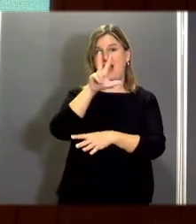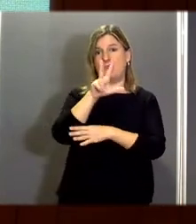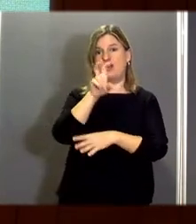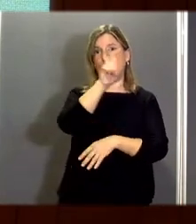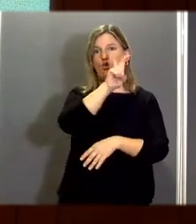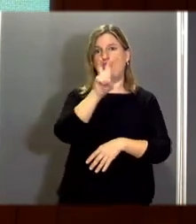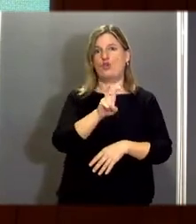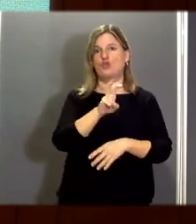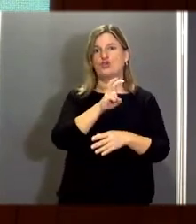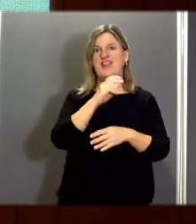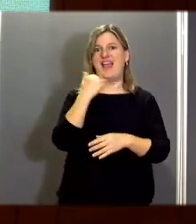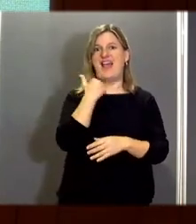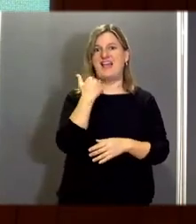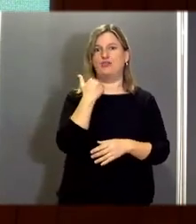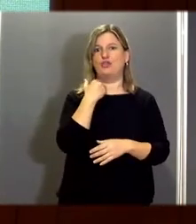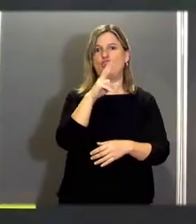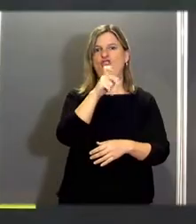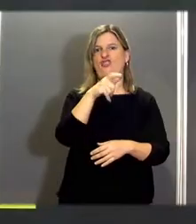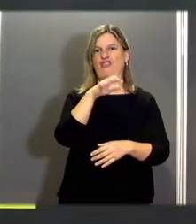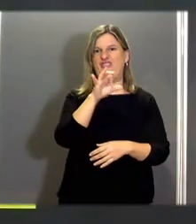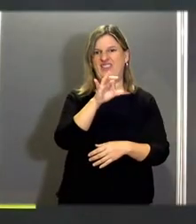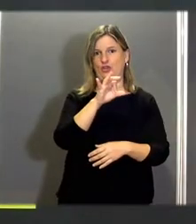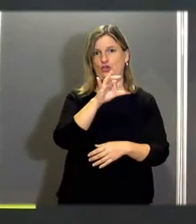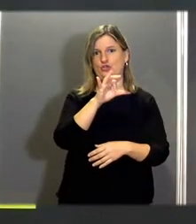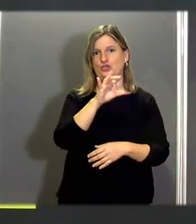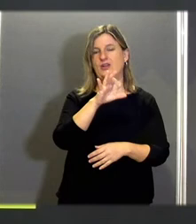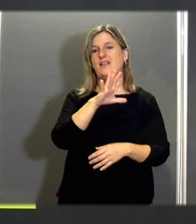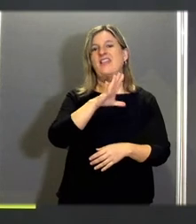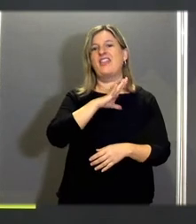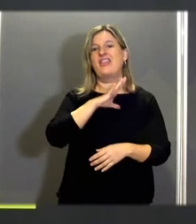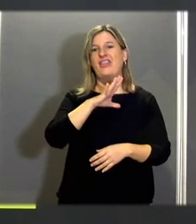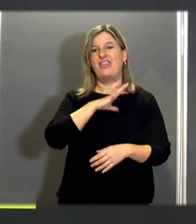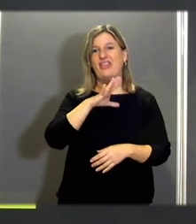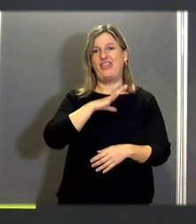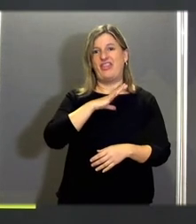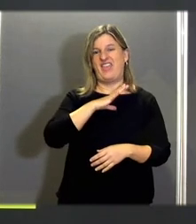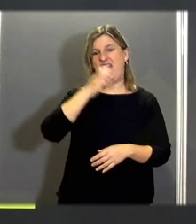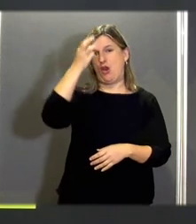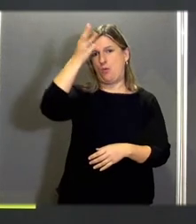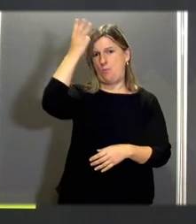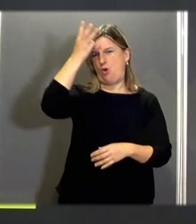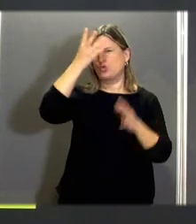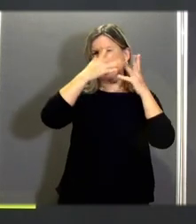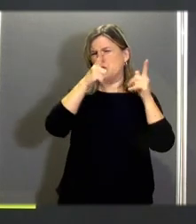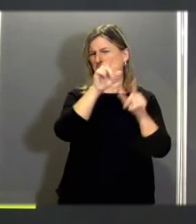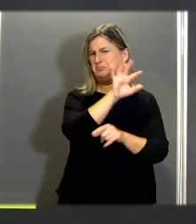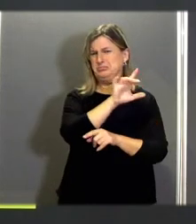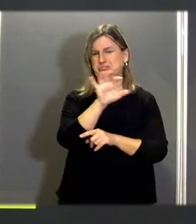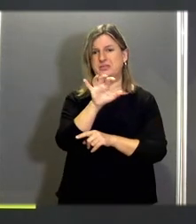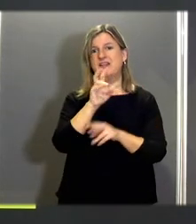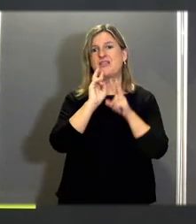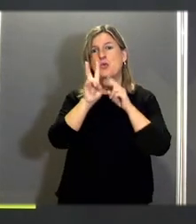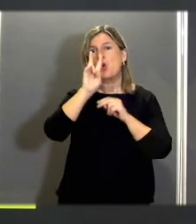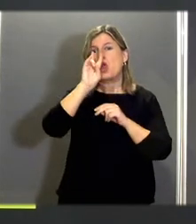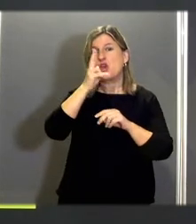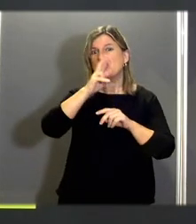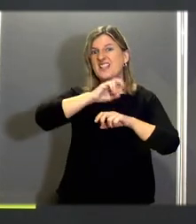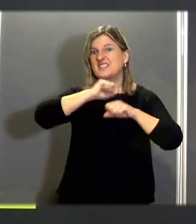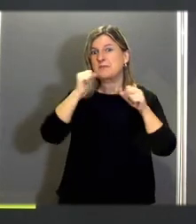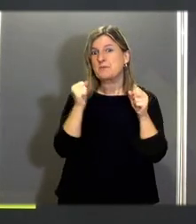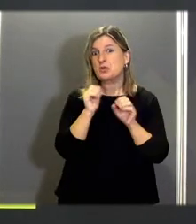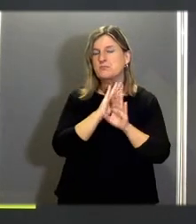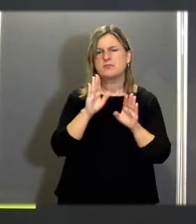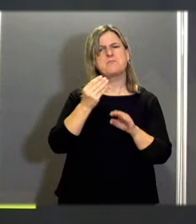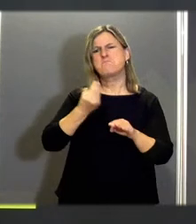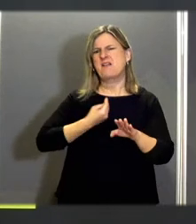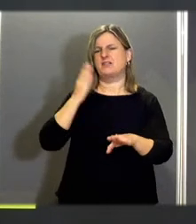Antonio Vitos, de l'agent 18.784 dels Mossos d'Esquadra, que demanava que, tot i ser menys de 2 anys de presó, se'm condemnés